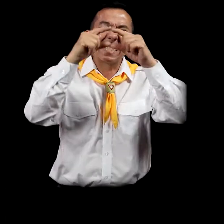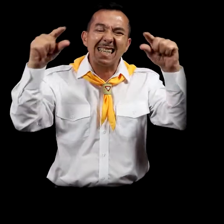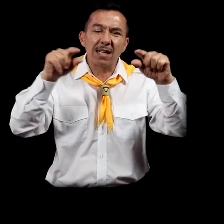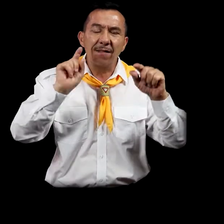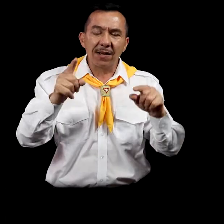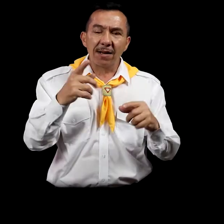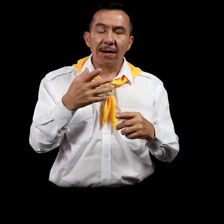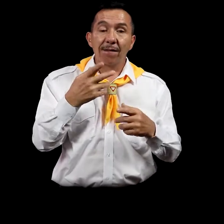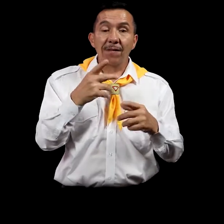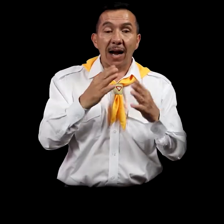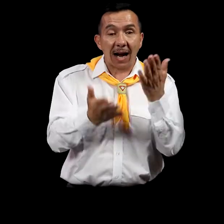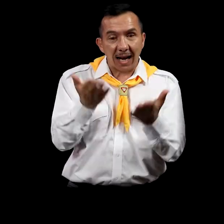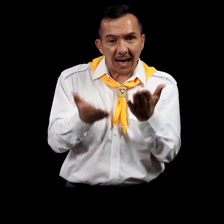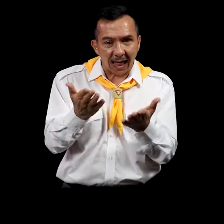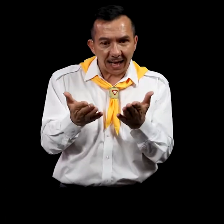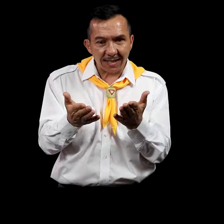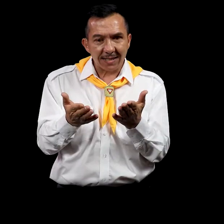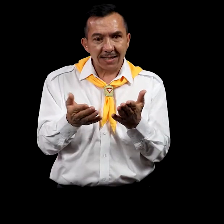van